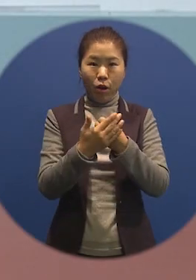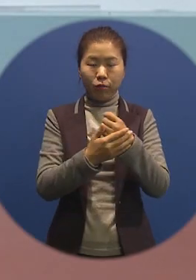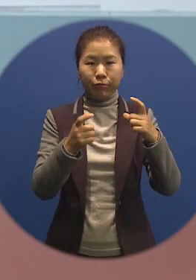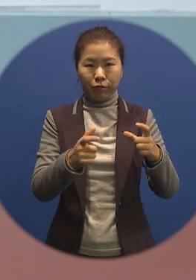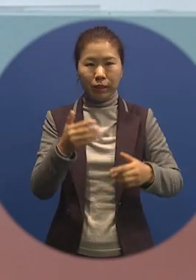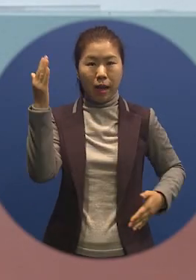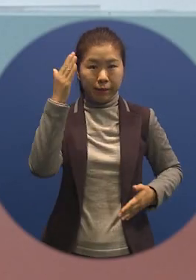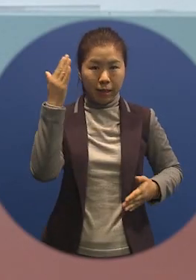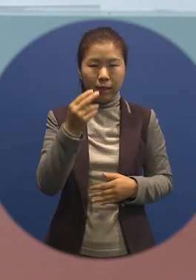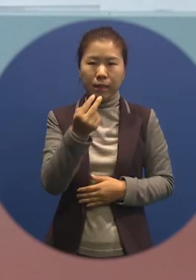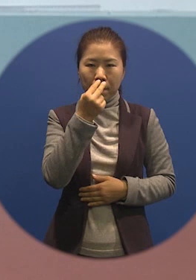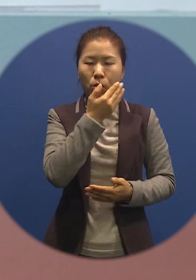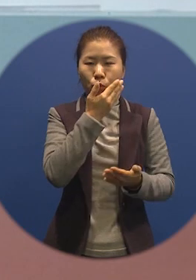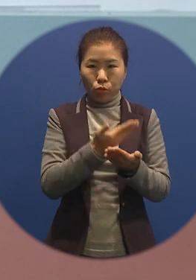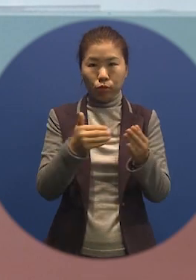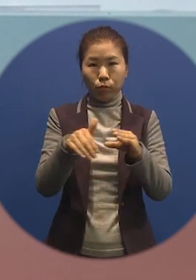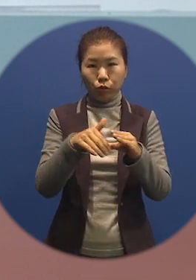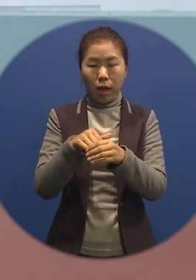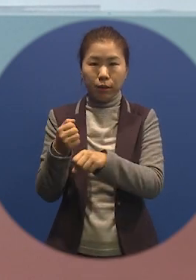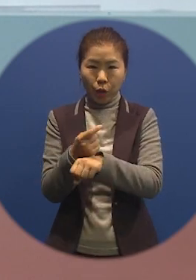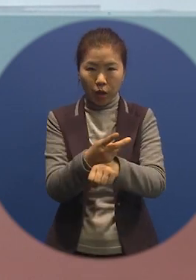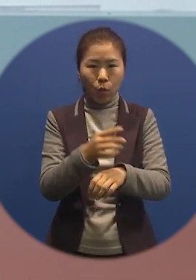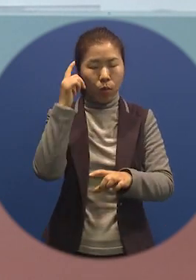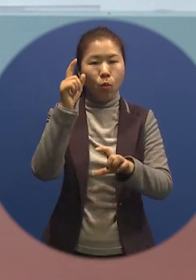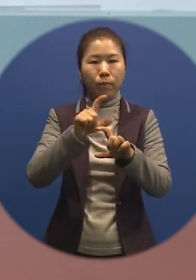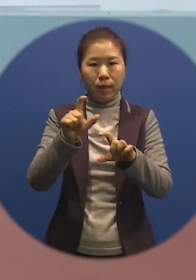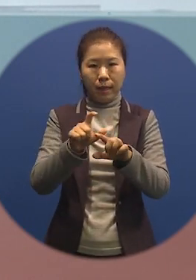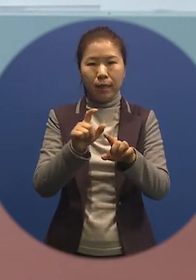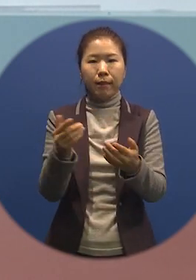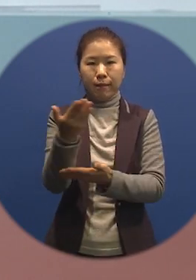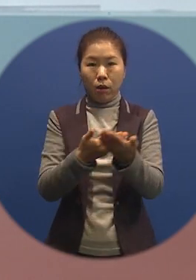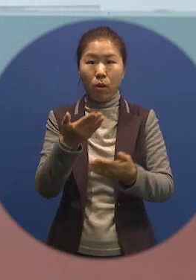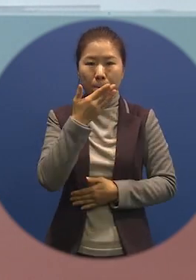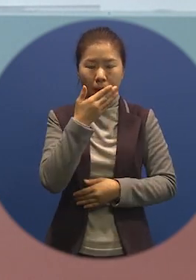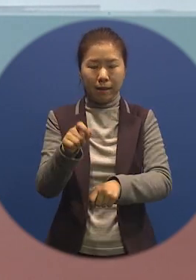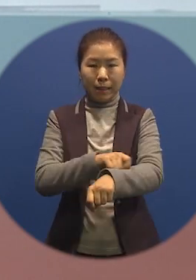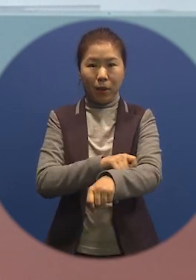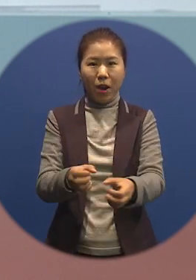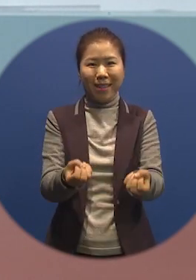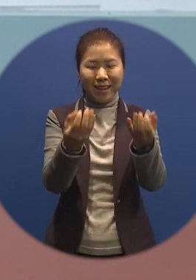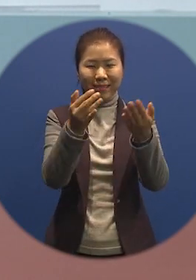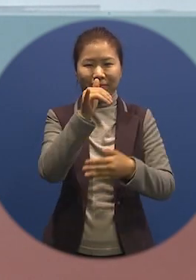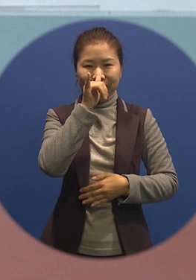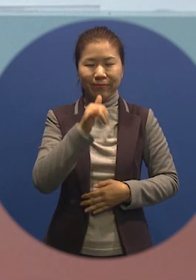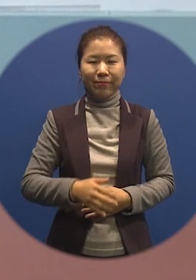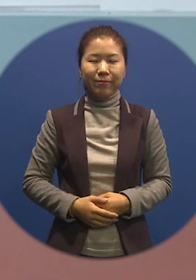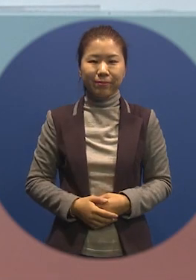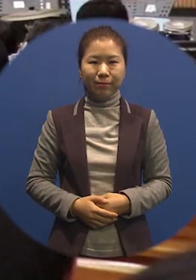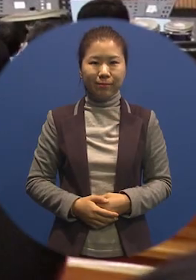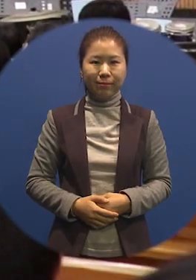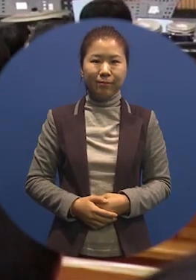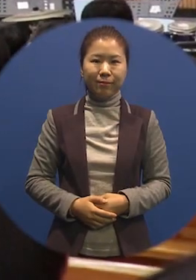은평구는 청소년들에게 생명 존중 문화를 전하고 고민을 함께 나눌 수 있는 특별한 행사를